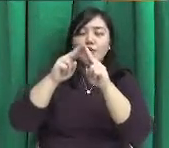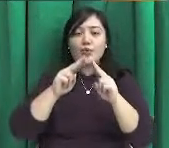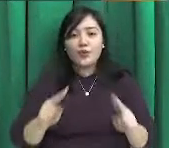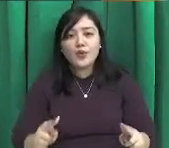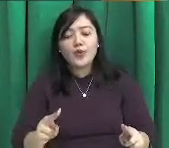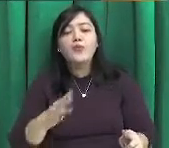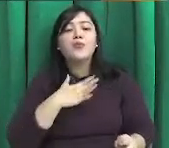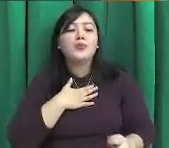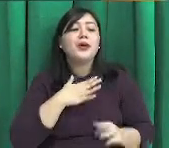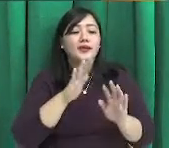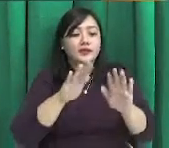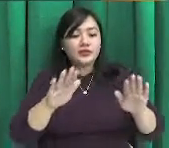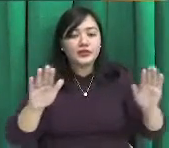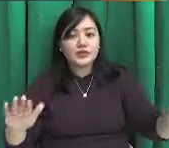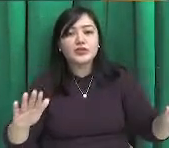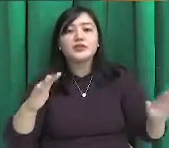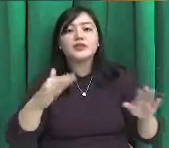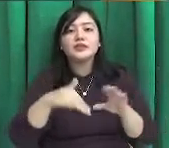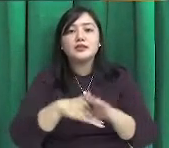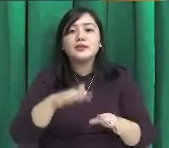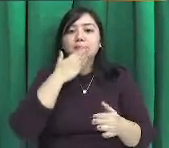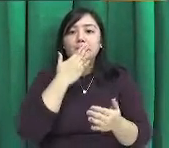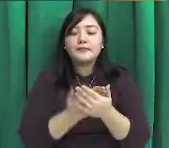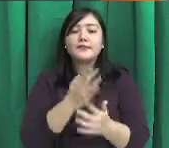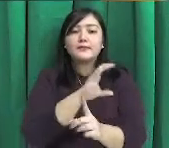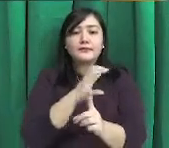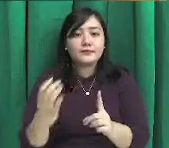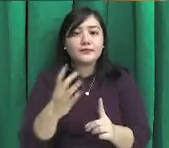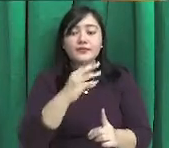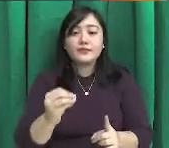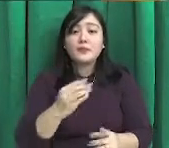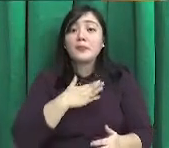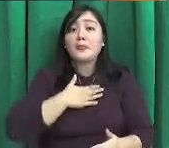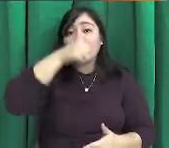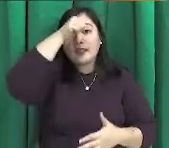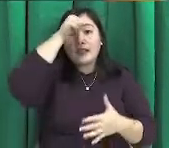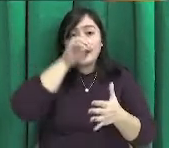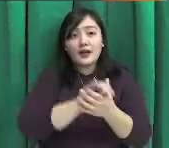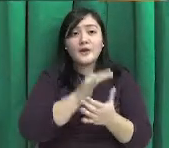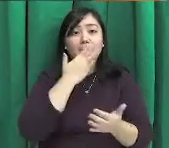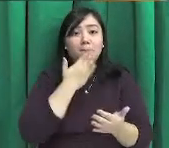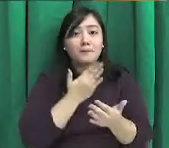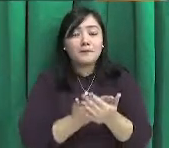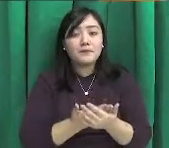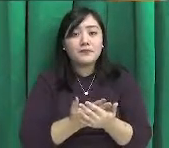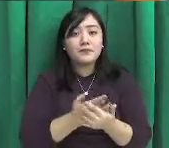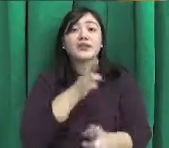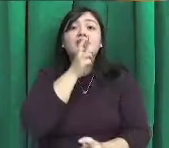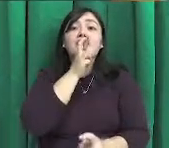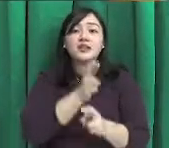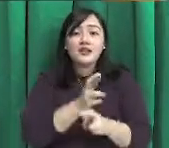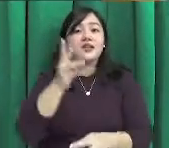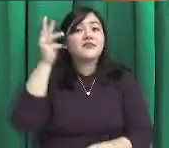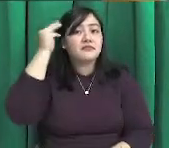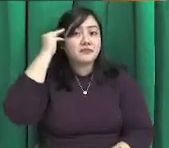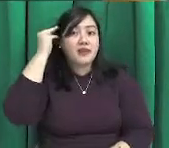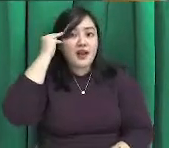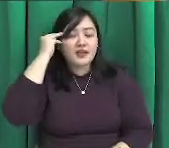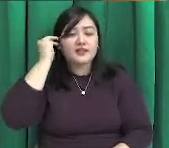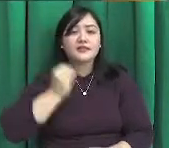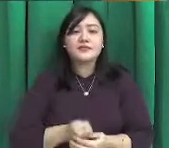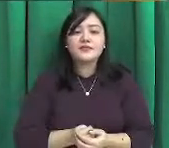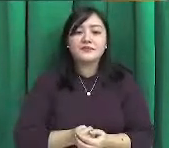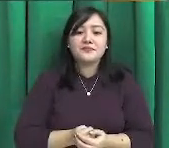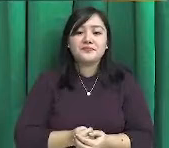nasustain at until now, ayan po, maayos kami, though merong ups and down hanggang